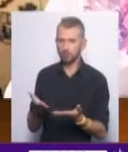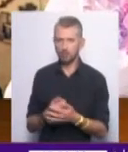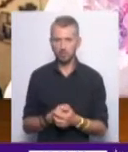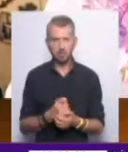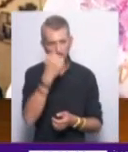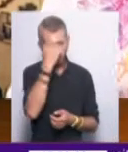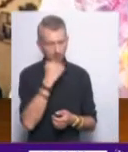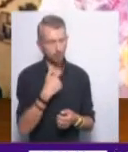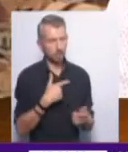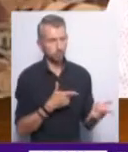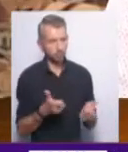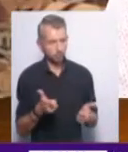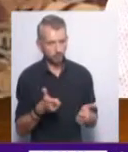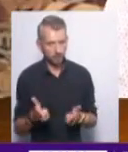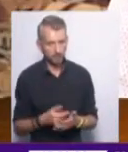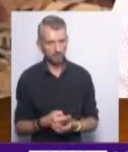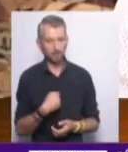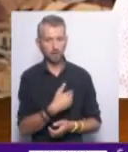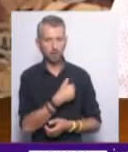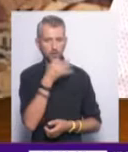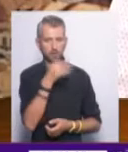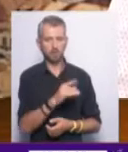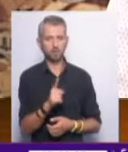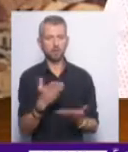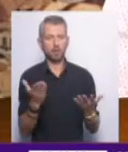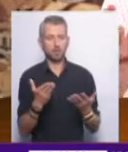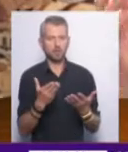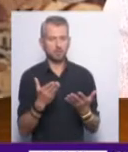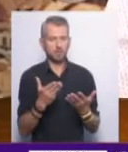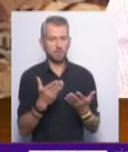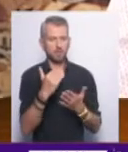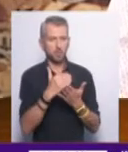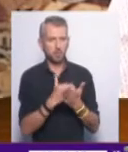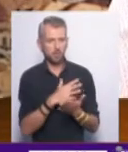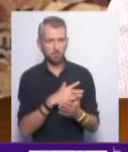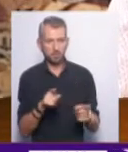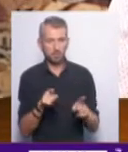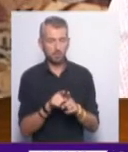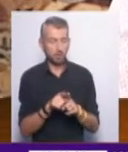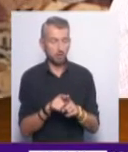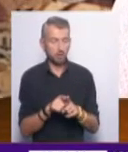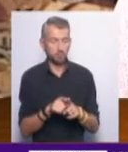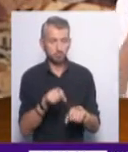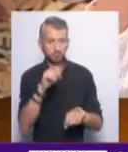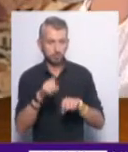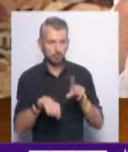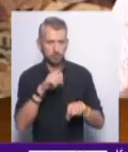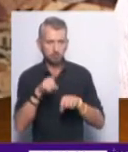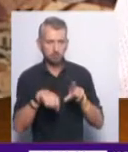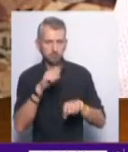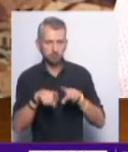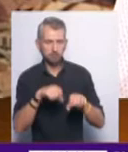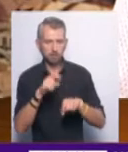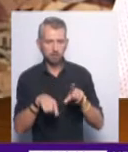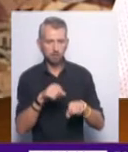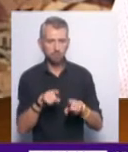підготувалася. Ну, прошу. Я хочу сказати, що якийсь ефір був побудований, що навалилося дивиться на мене, що тут монстри